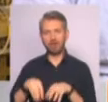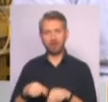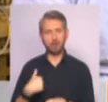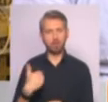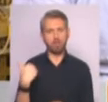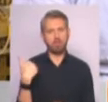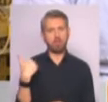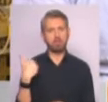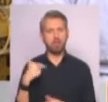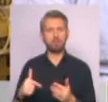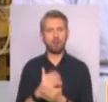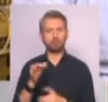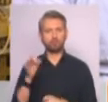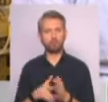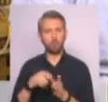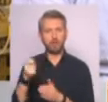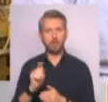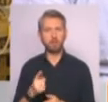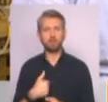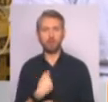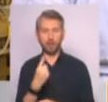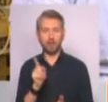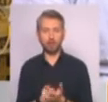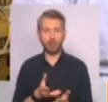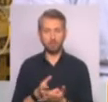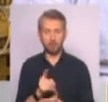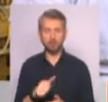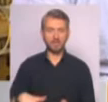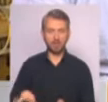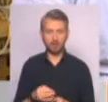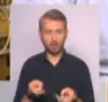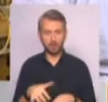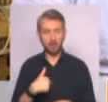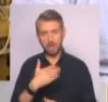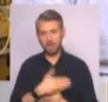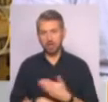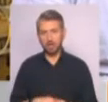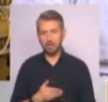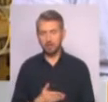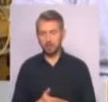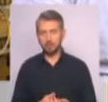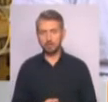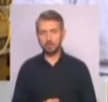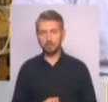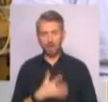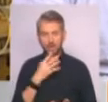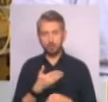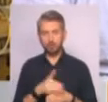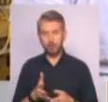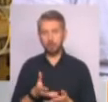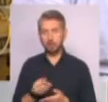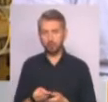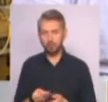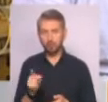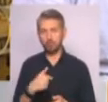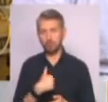опять теперь в суд будут подавать. И почему я одна должна оплачивать за всех остальных? Я инвалид. Свою часть плачу, то, что